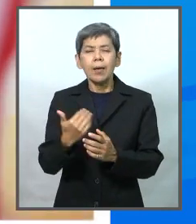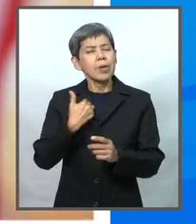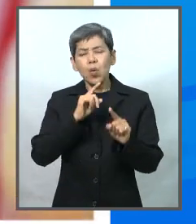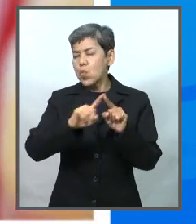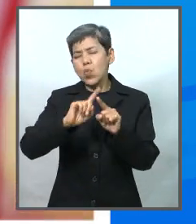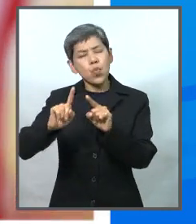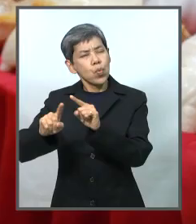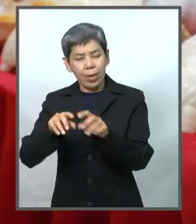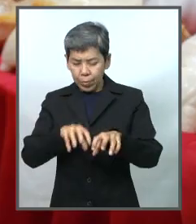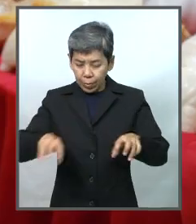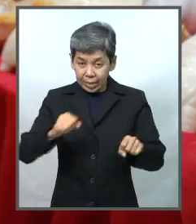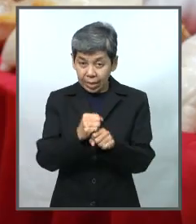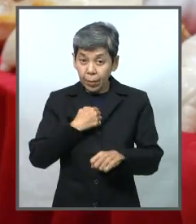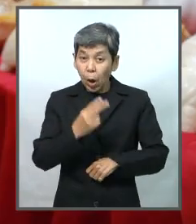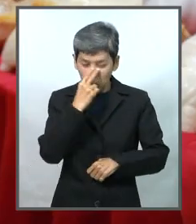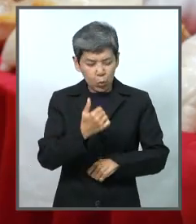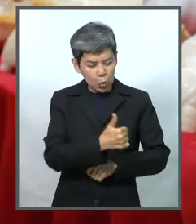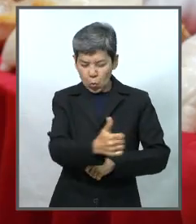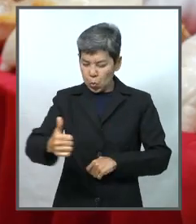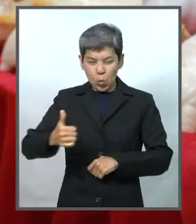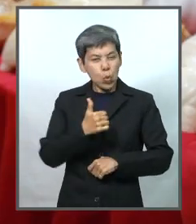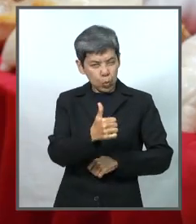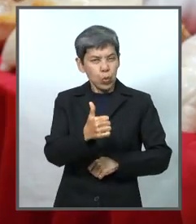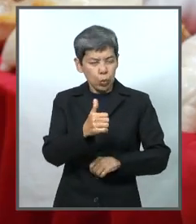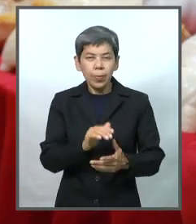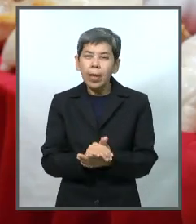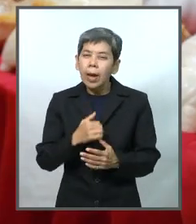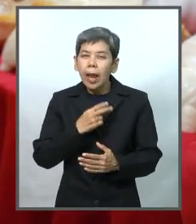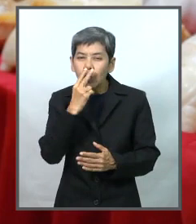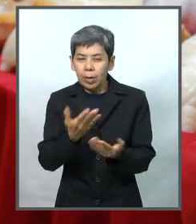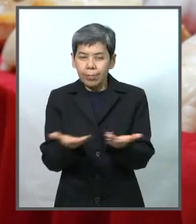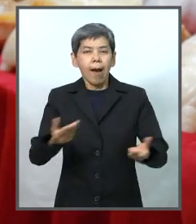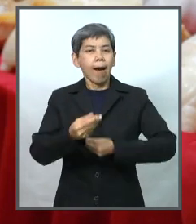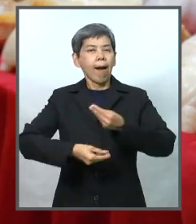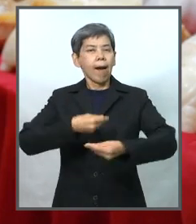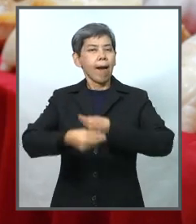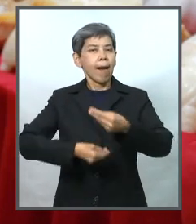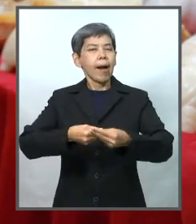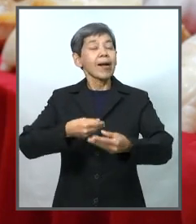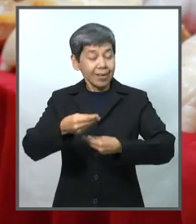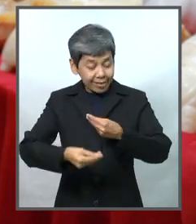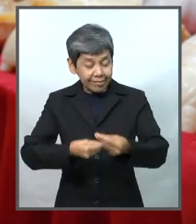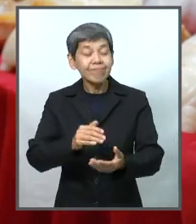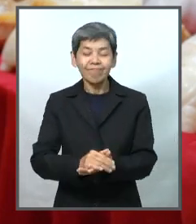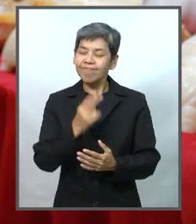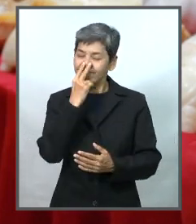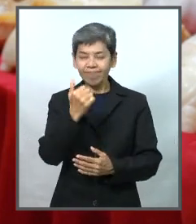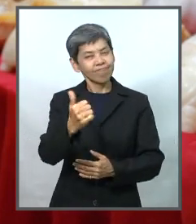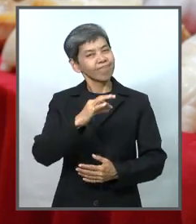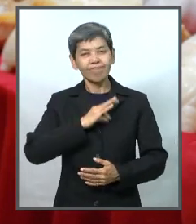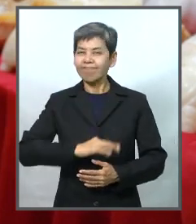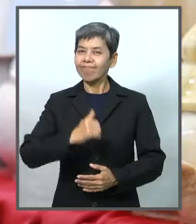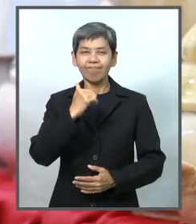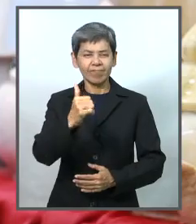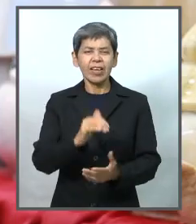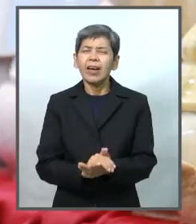มีหลายอย่างครับนะผมว่าดีๆมากเลยครับนะมันจะเป็นการที่เรามาเปิดตลาดหรืออะไรเงี้ยครับมันจะดีมากเลยครับ